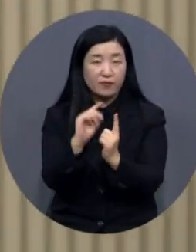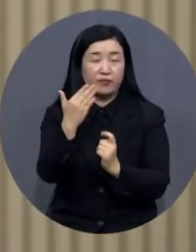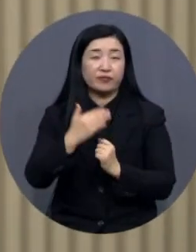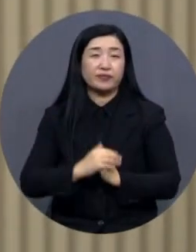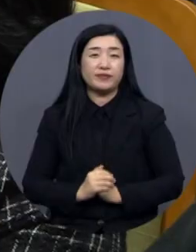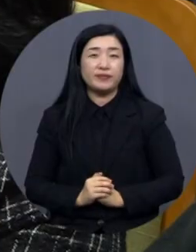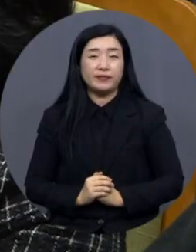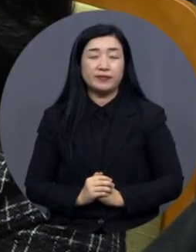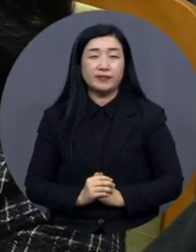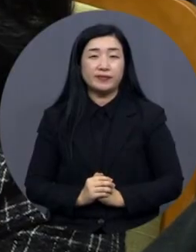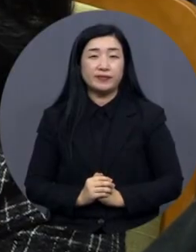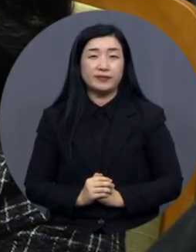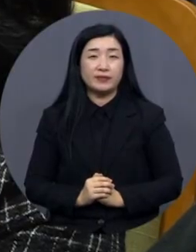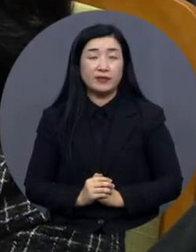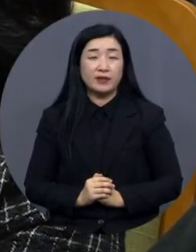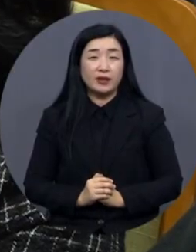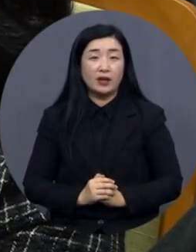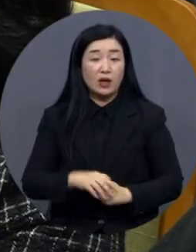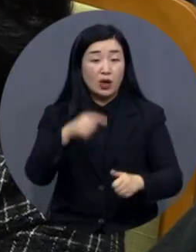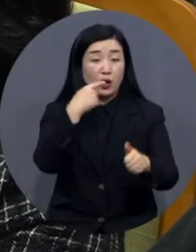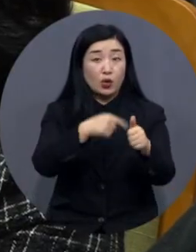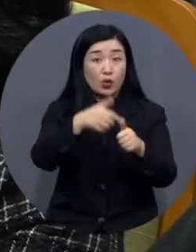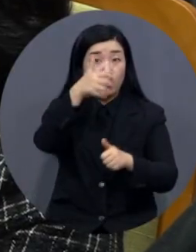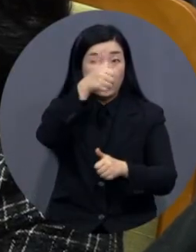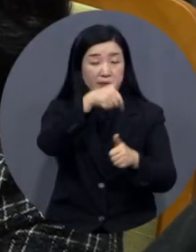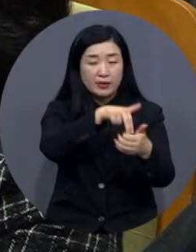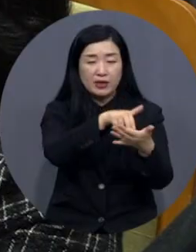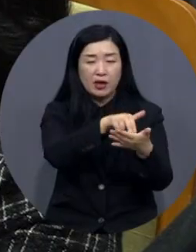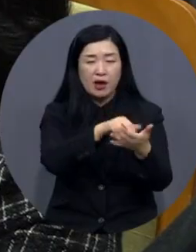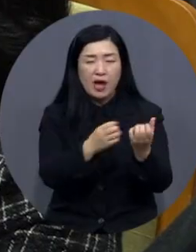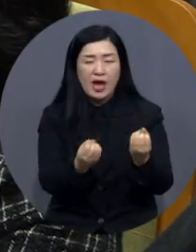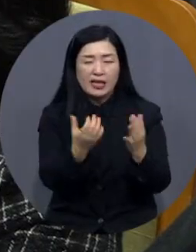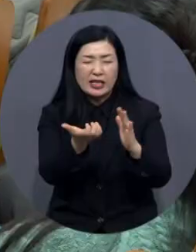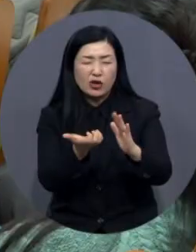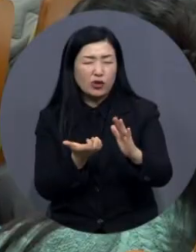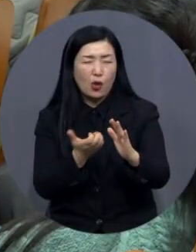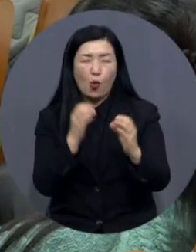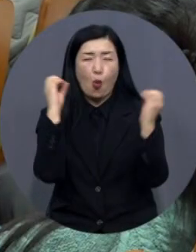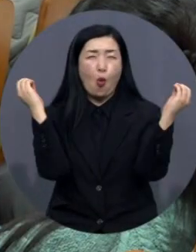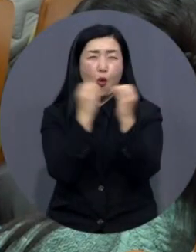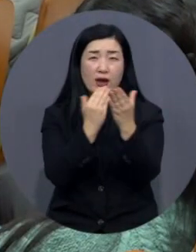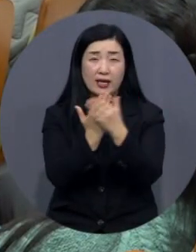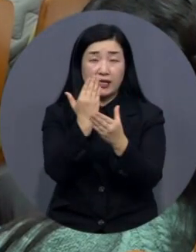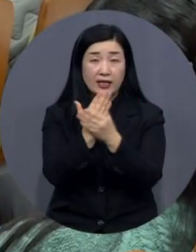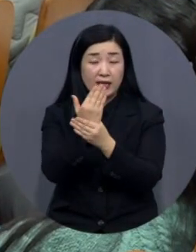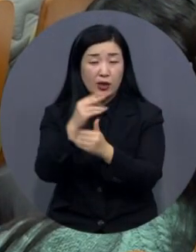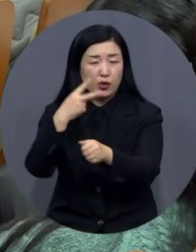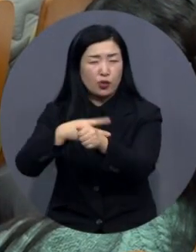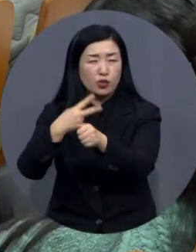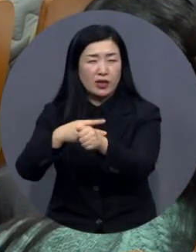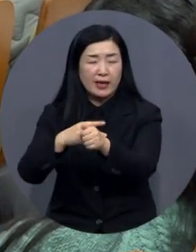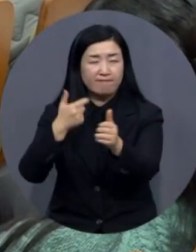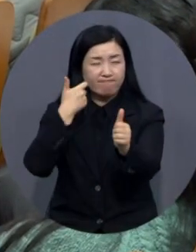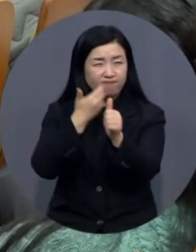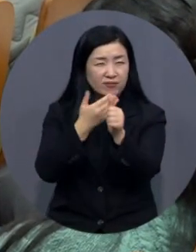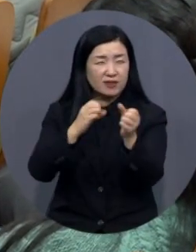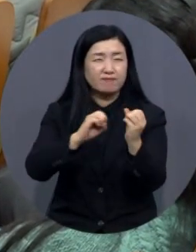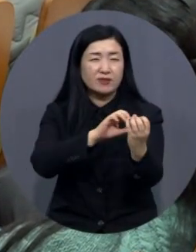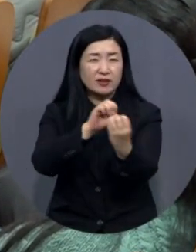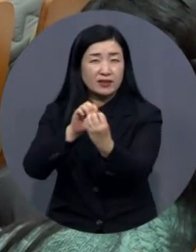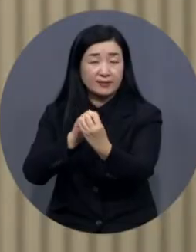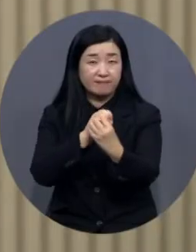성사됐습니다. 김광수 교육감은 행사를 앞두고 오해가 있었다면서 곧바로 교사들과 질의응답을